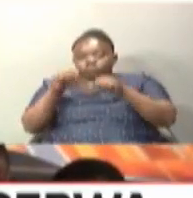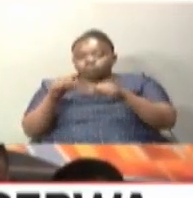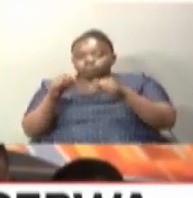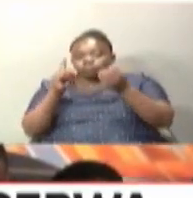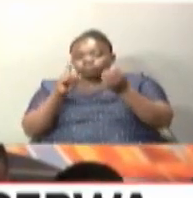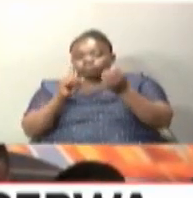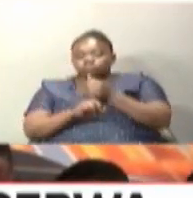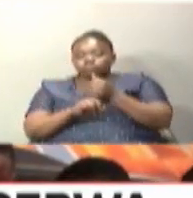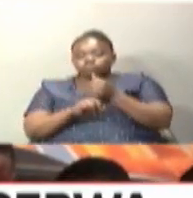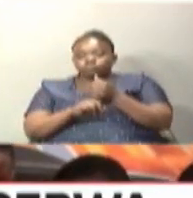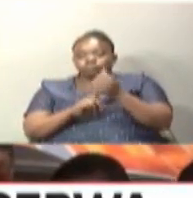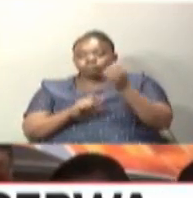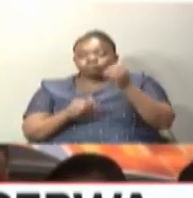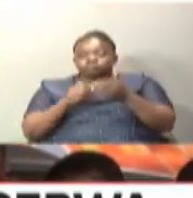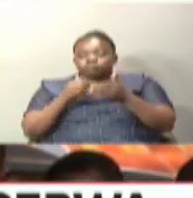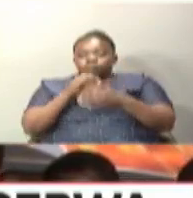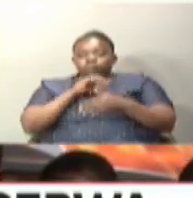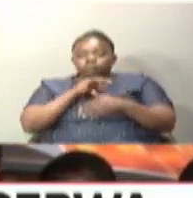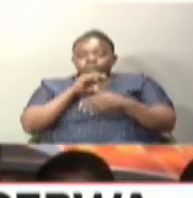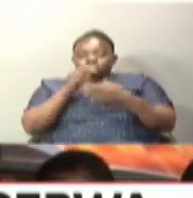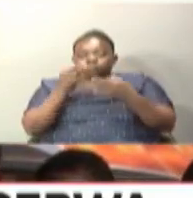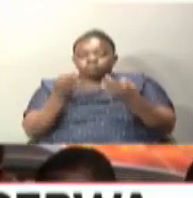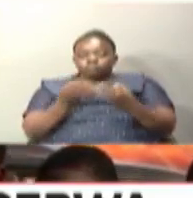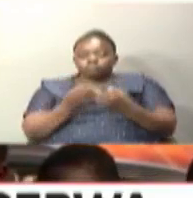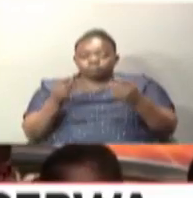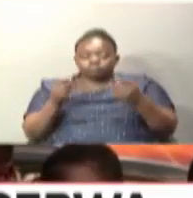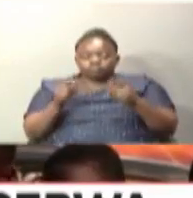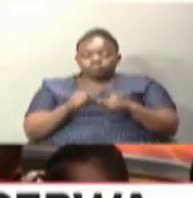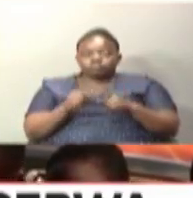agenda okuyimirizaawo famire ye naye